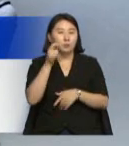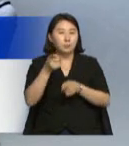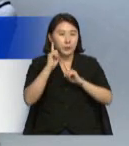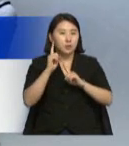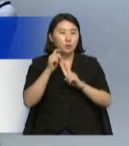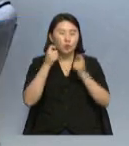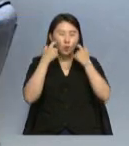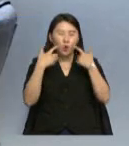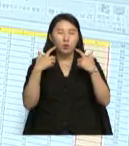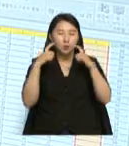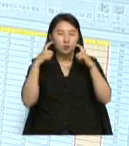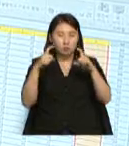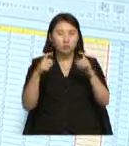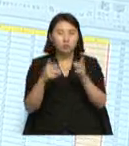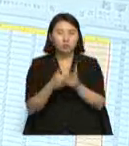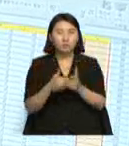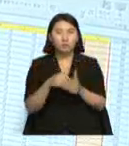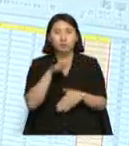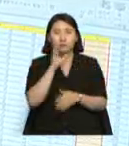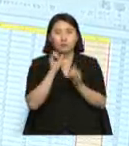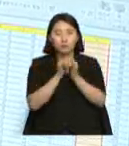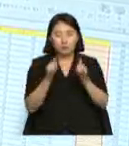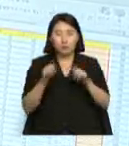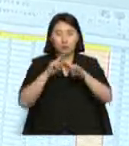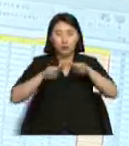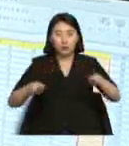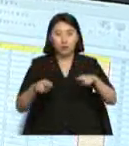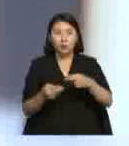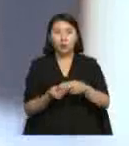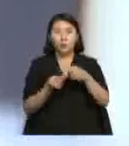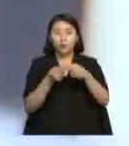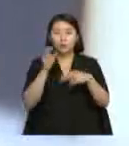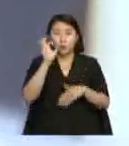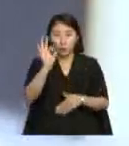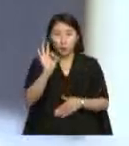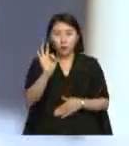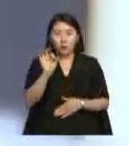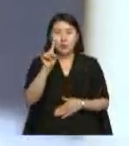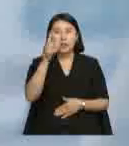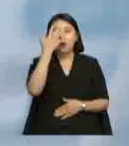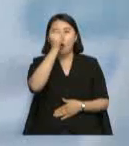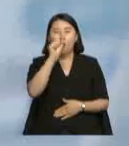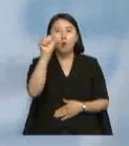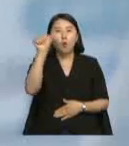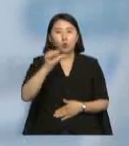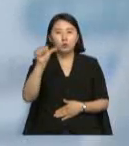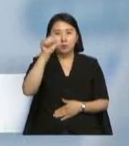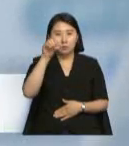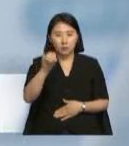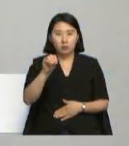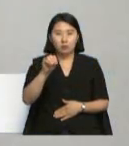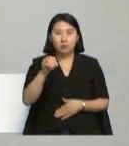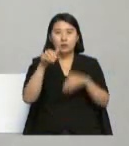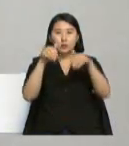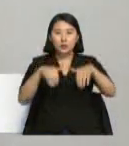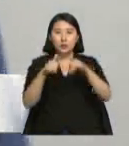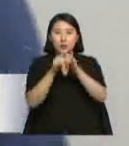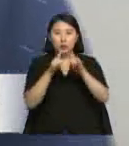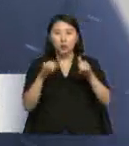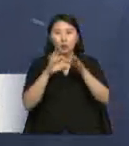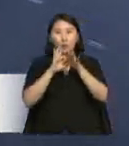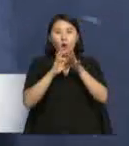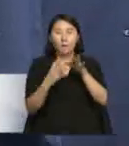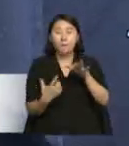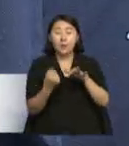보이스피싱이다 확신을 하시고. 어르신이 해지하려던 적금 통장에 들어있던 돈은 약 1억 5천만 원. 직원들의